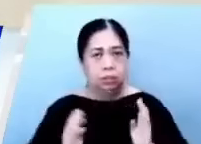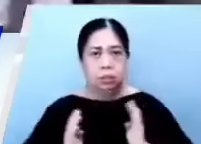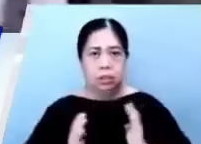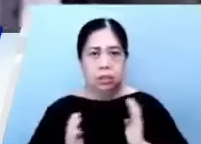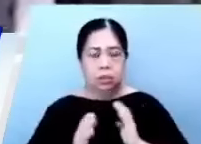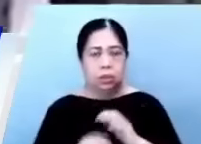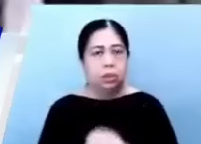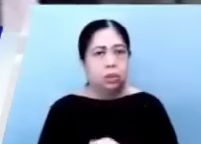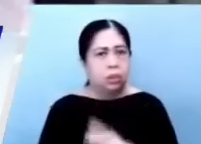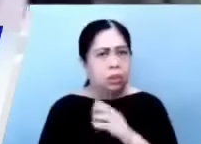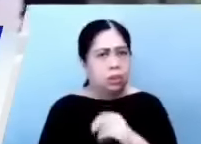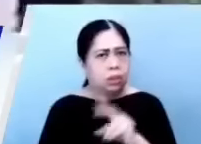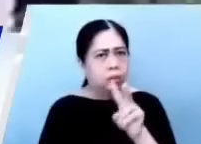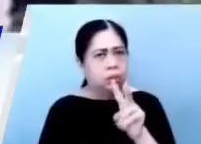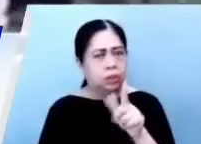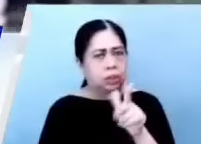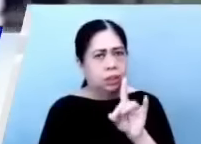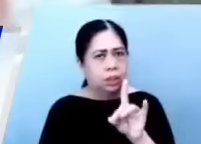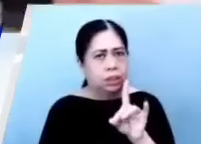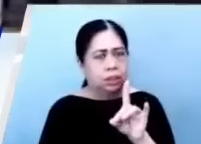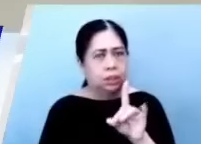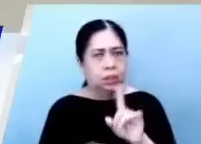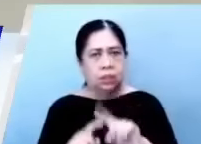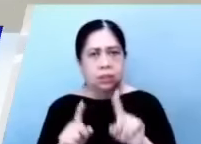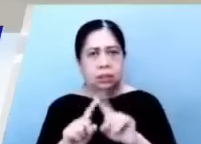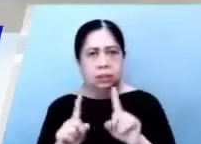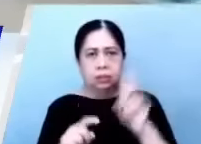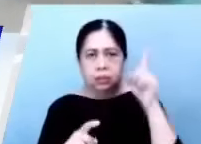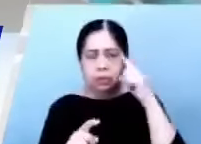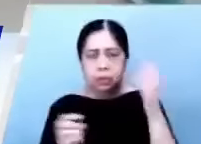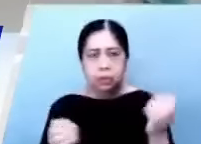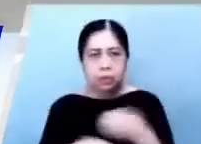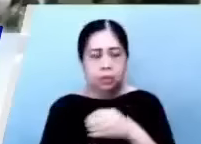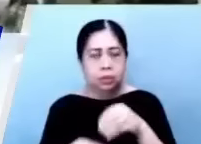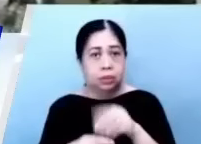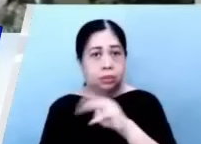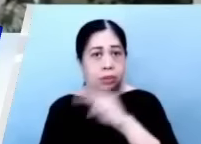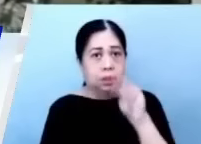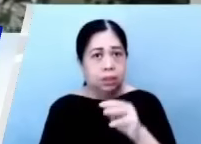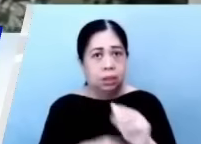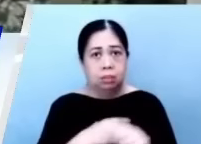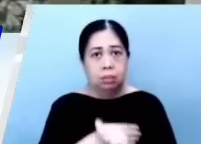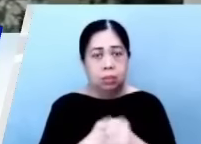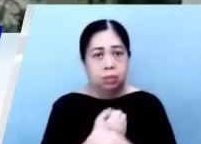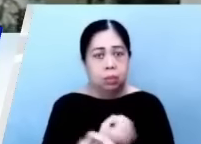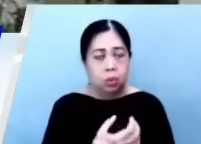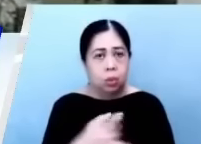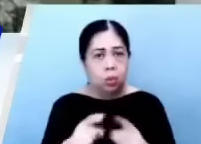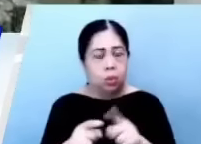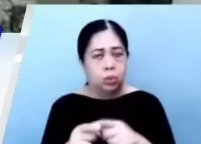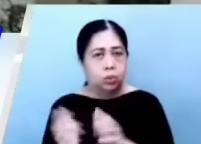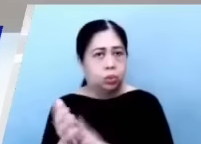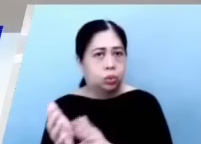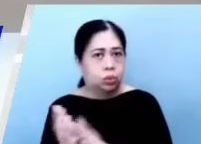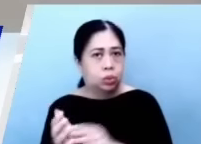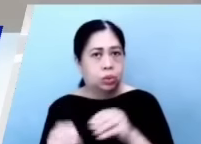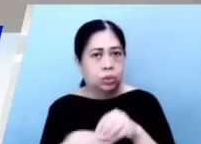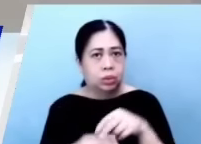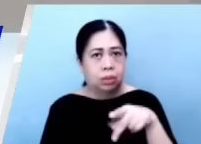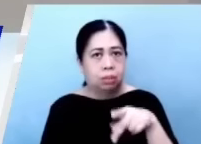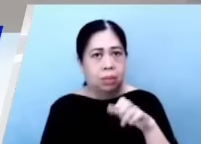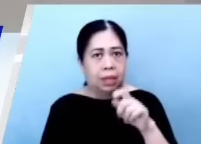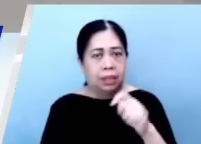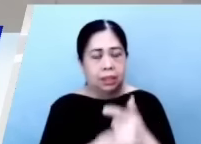at 28 ahensya ng gobyerno sa Maynila. May bomb threat din sa 2 paaralan sa Paete, Laguna at